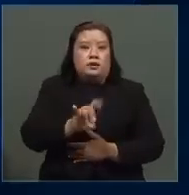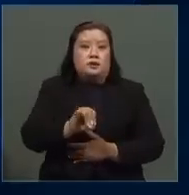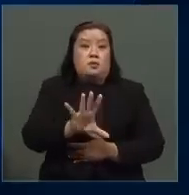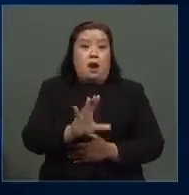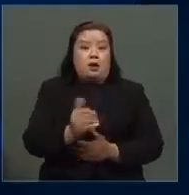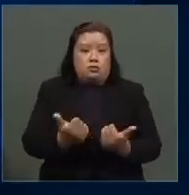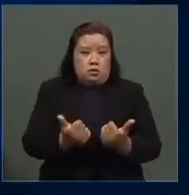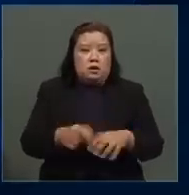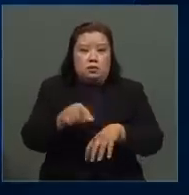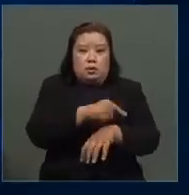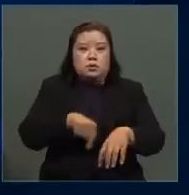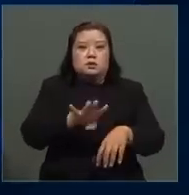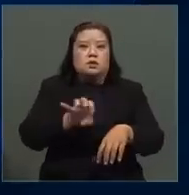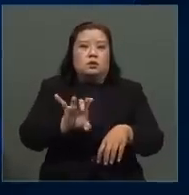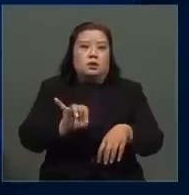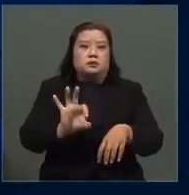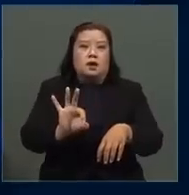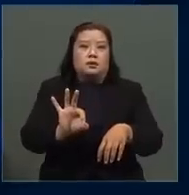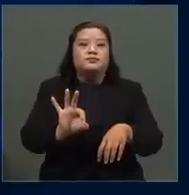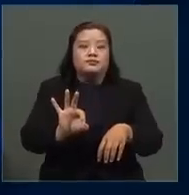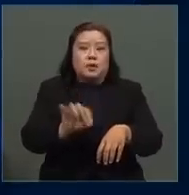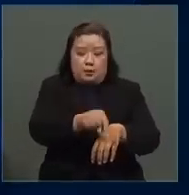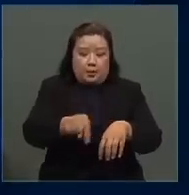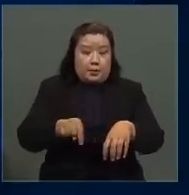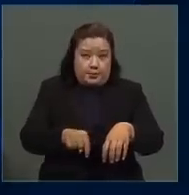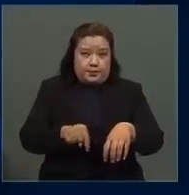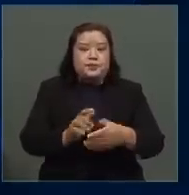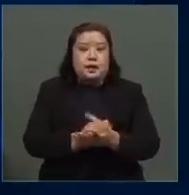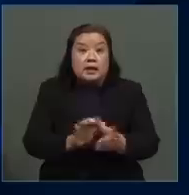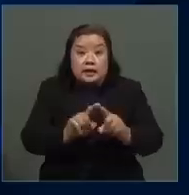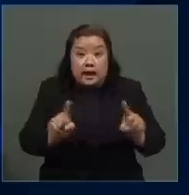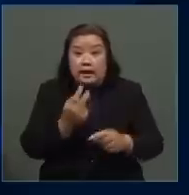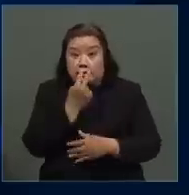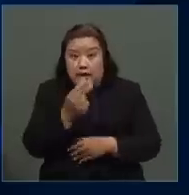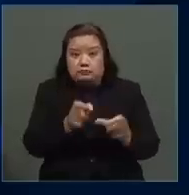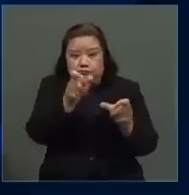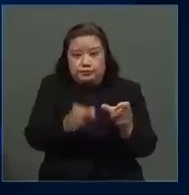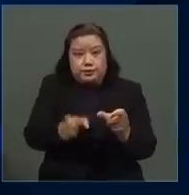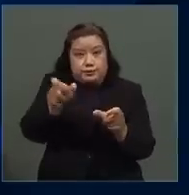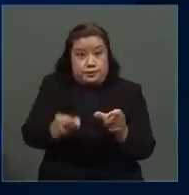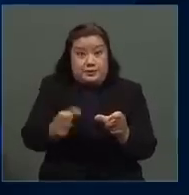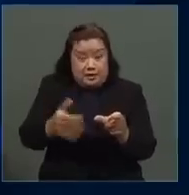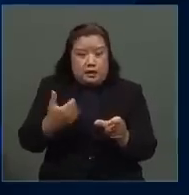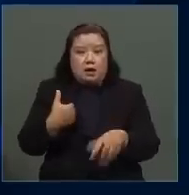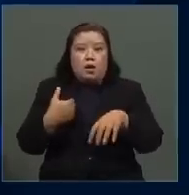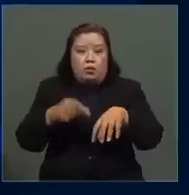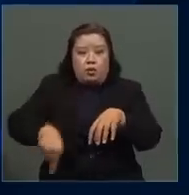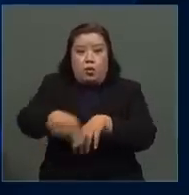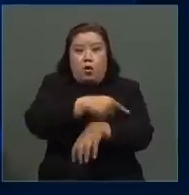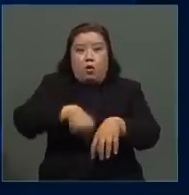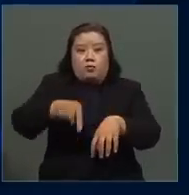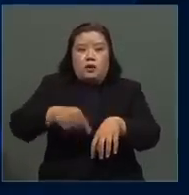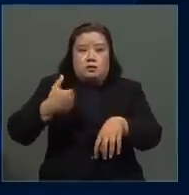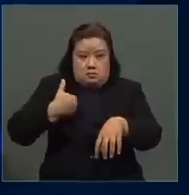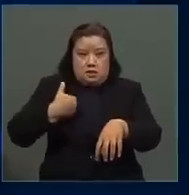ปริมณฑล489และตรงนี้เนี่ยที่สำคัญนะคะในส่วนของปริมณฑลยังอยู่ที่ 3